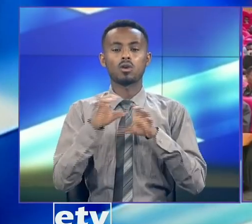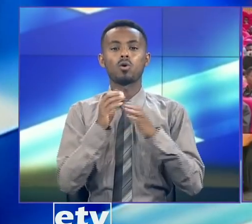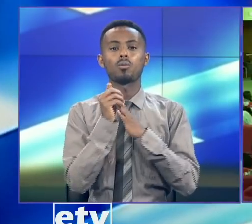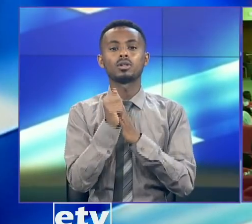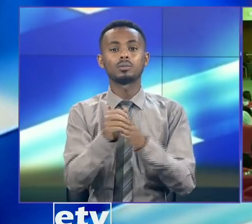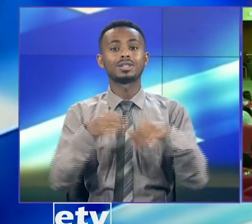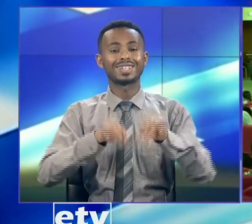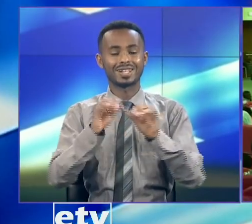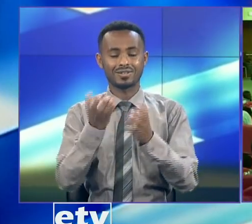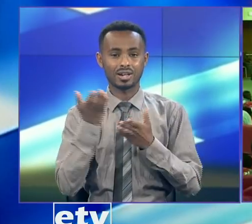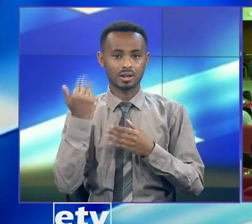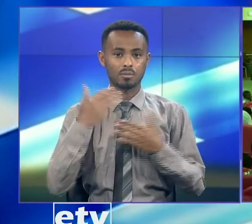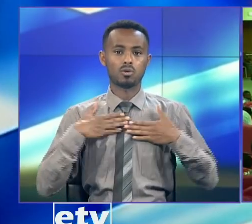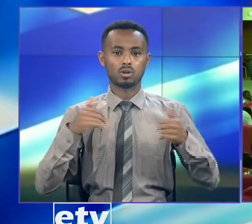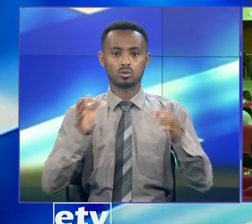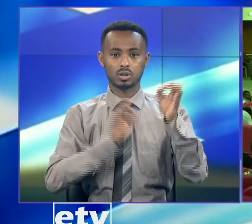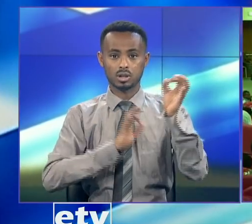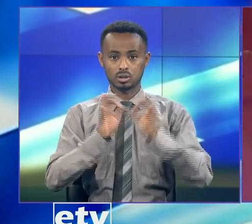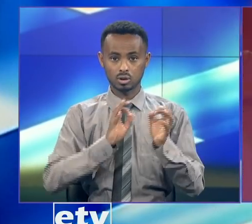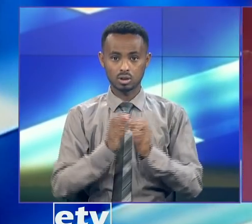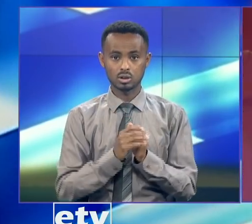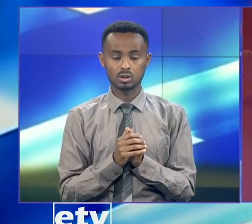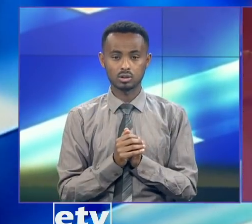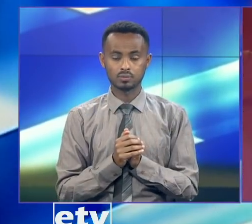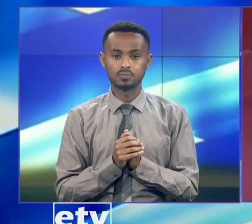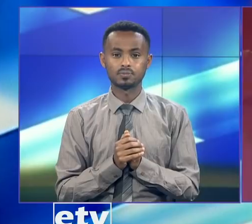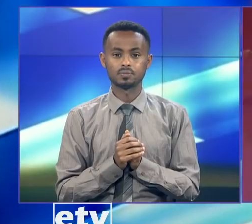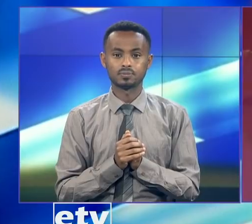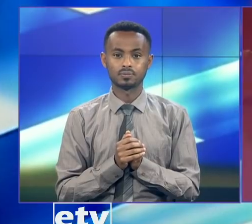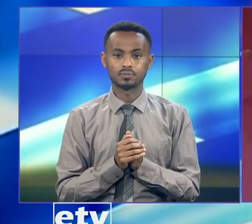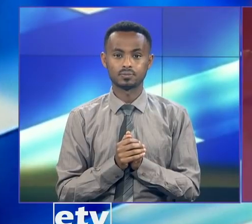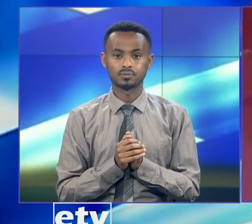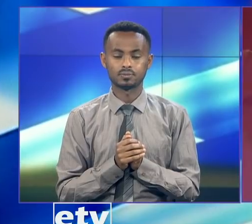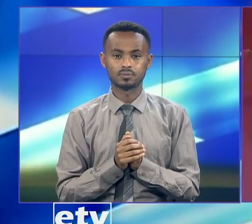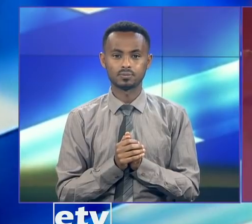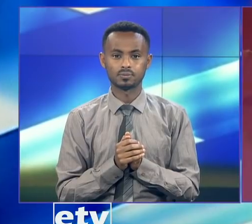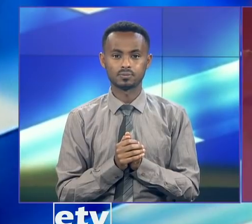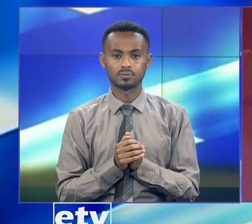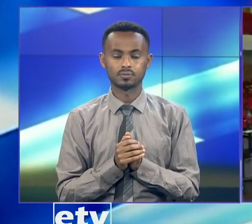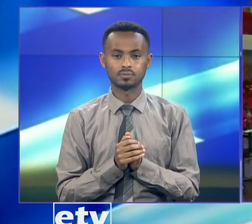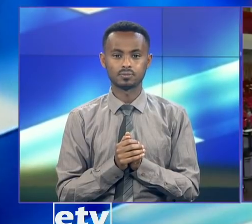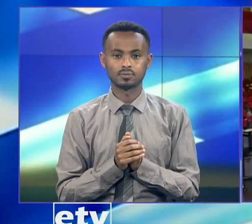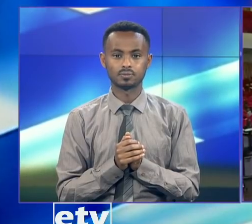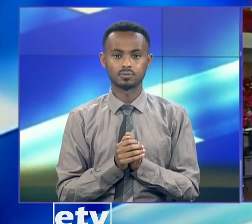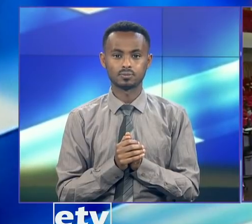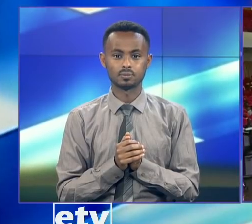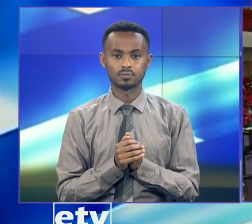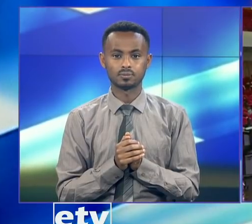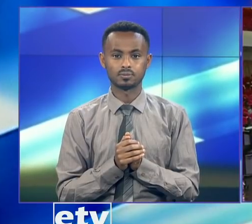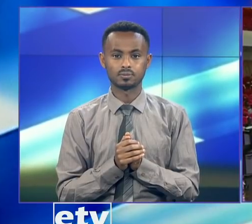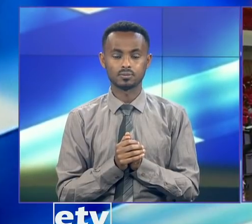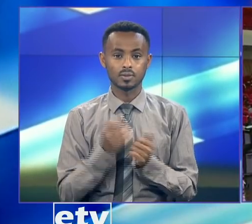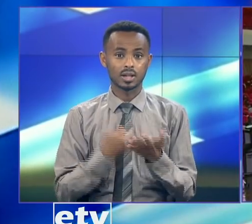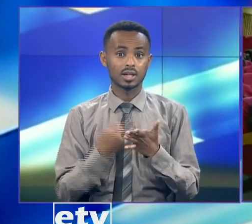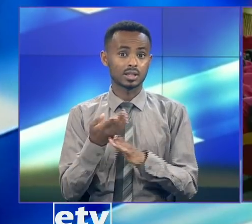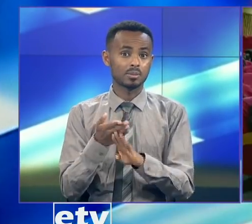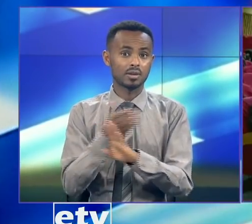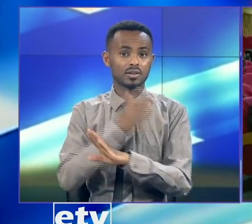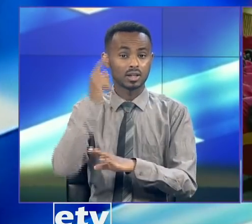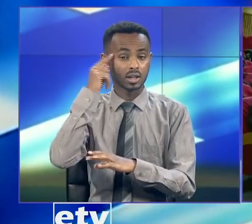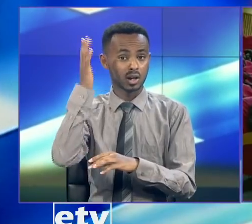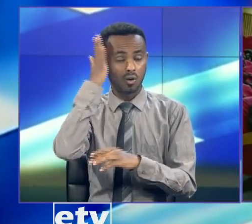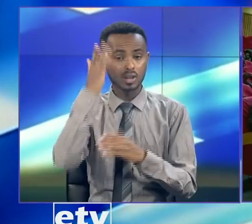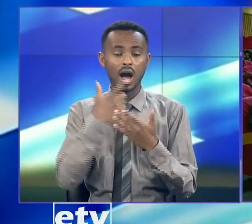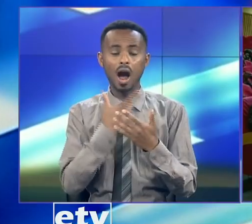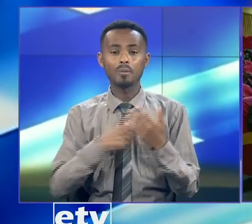ይፈልግ እንደነበርም በወጣቶቹ ተገልጿል። ህወሓት ስዊድን አባልት ፒልፍ መሆን ሀም ጻድቀኛ ወይም ሀም መላክ ከዚህ በፊት የህወሓት